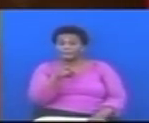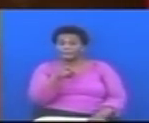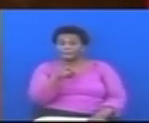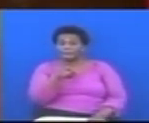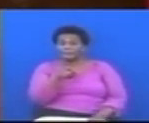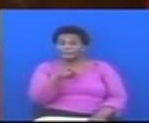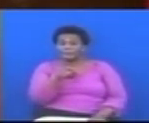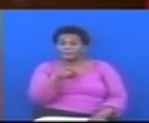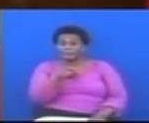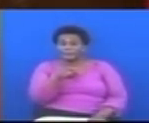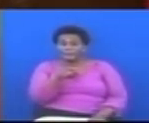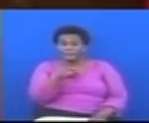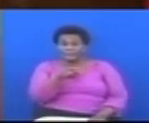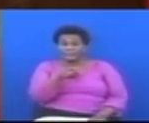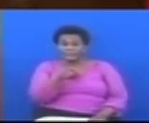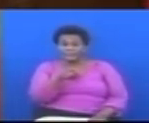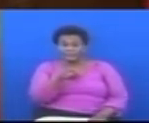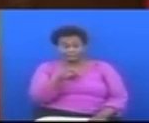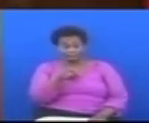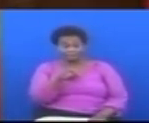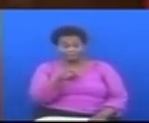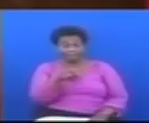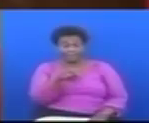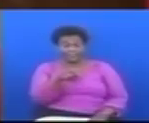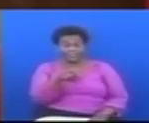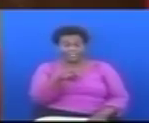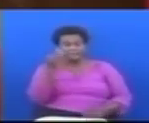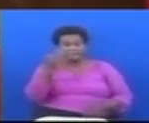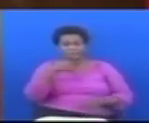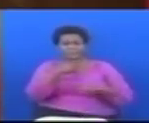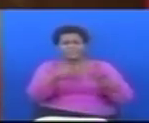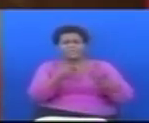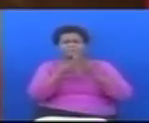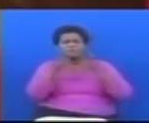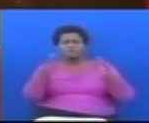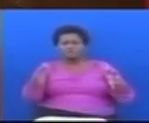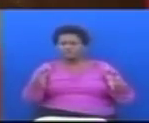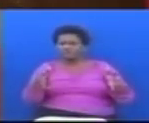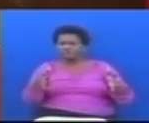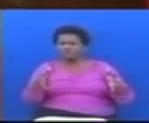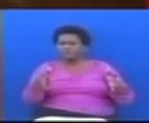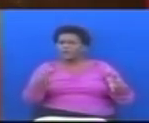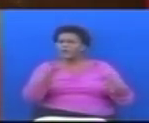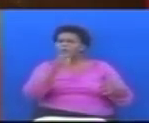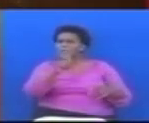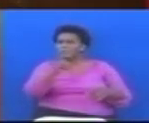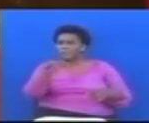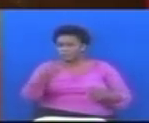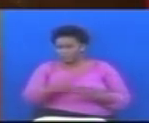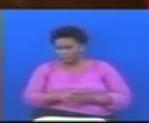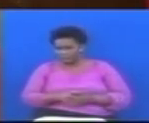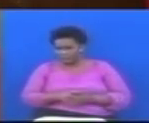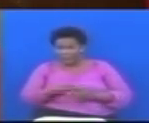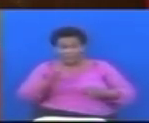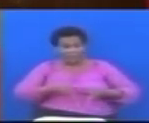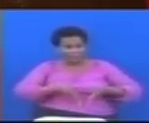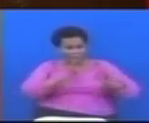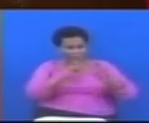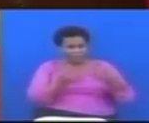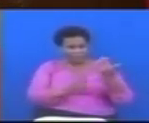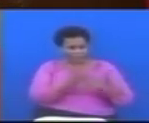cha Mapinduzi imeipa miradi mikubwa ya barabara, barabara ya kutoka Kisoria mpaka Bunda na barabara ya kutoka Makutano